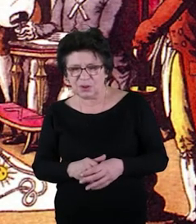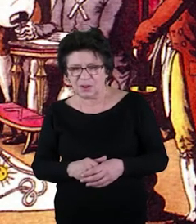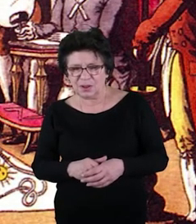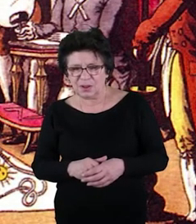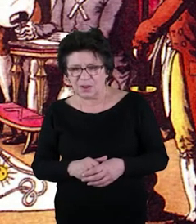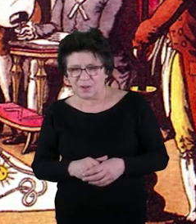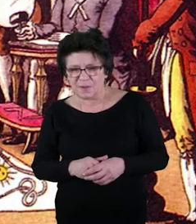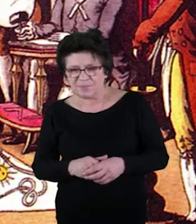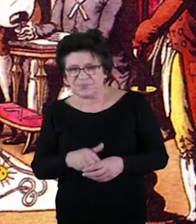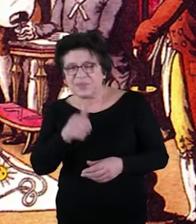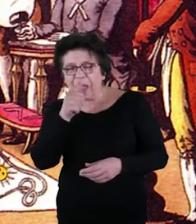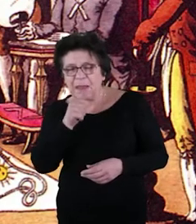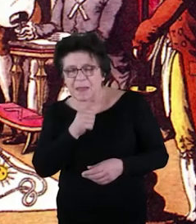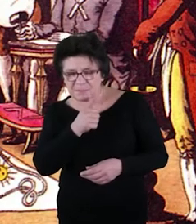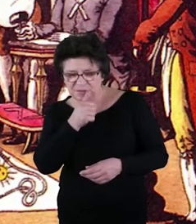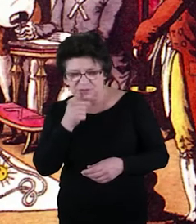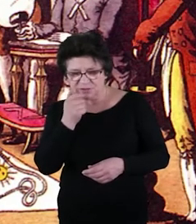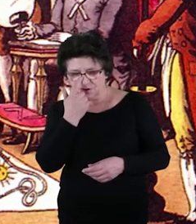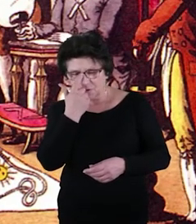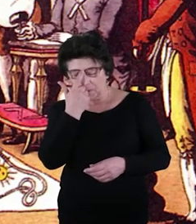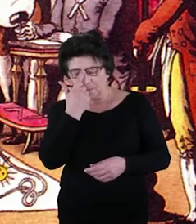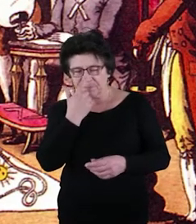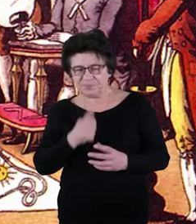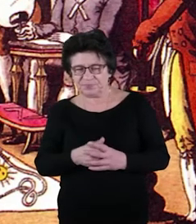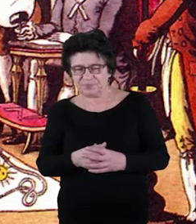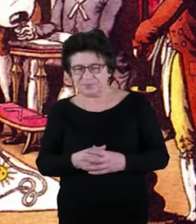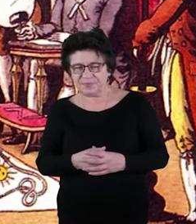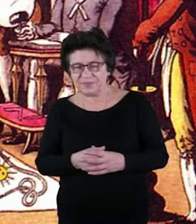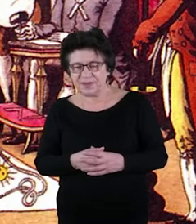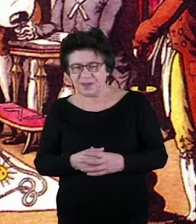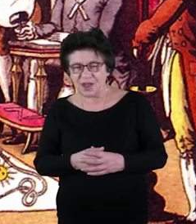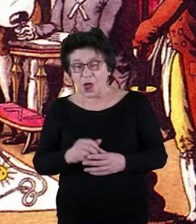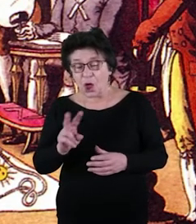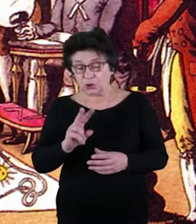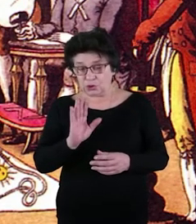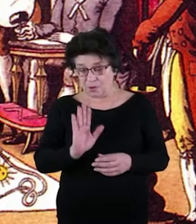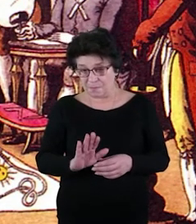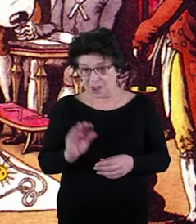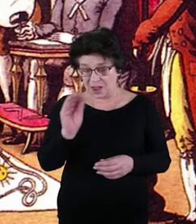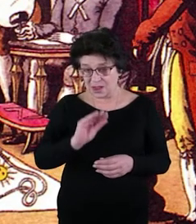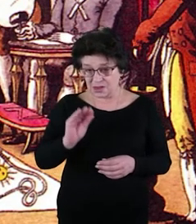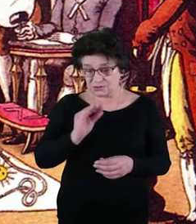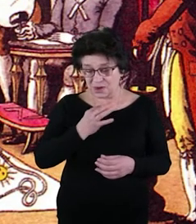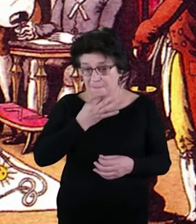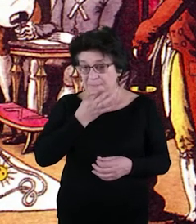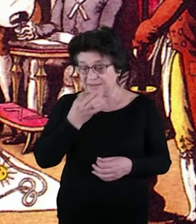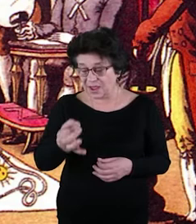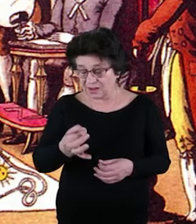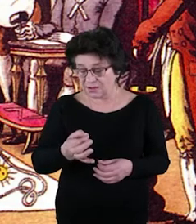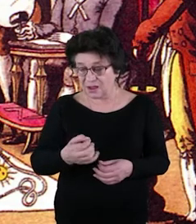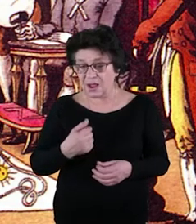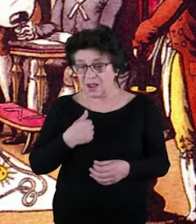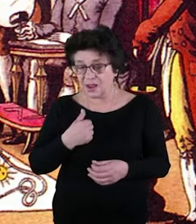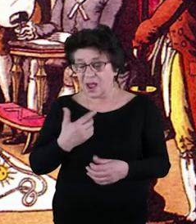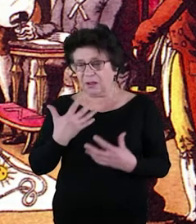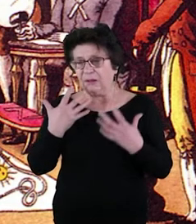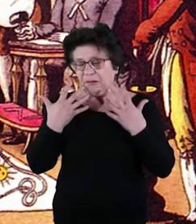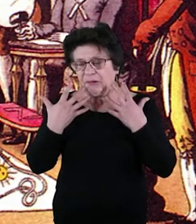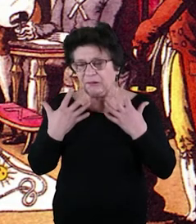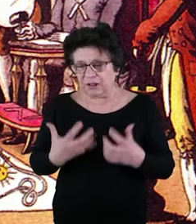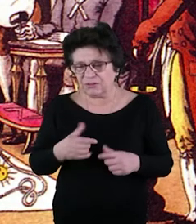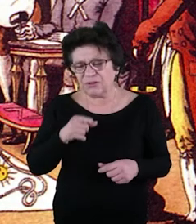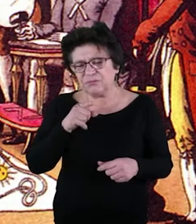wyjątkowe i tajemnicze ja to może ktoś będzie miał jakieś pytania jak skończę opowiadać to ja bardzo chętnie ponieważ temat jest